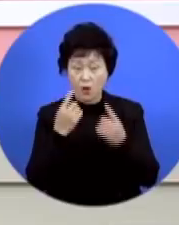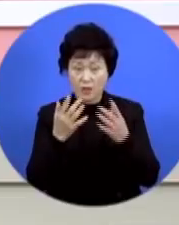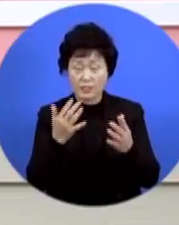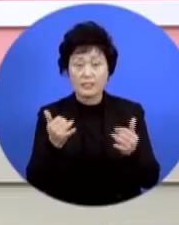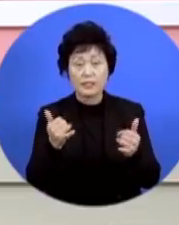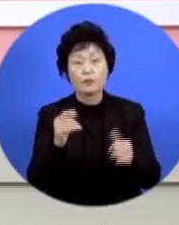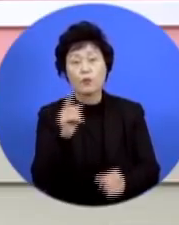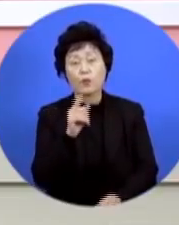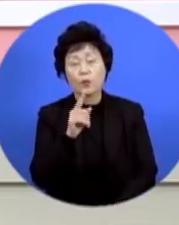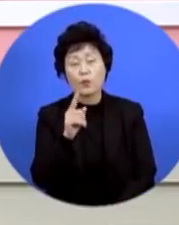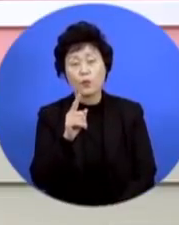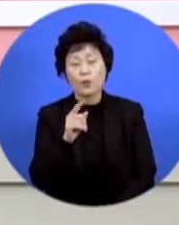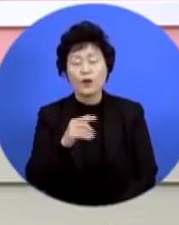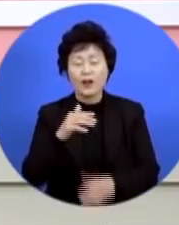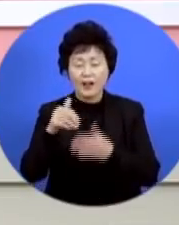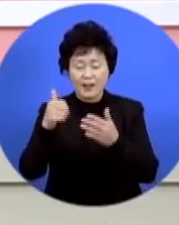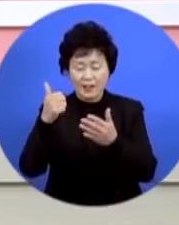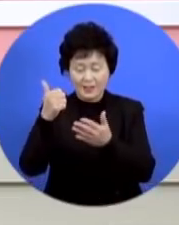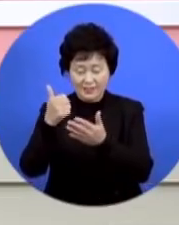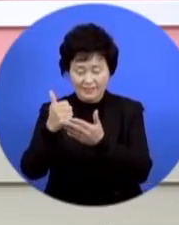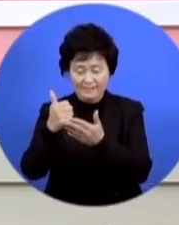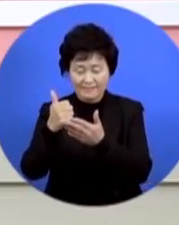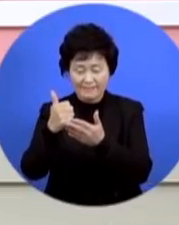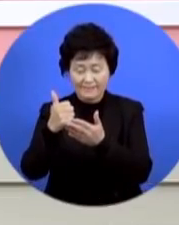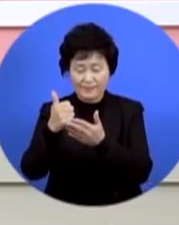제가 하나님한테